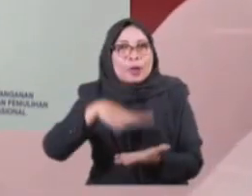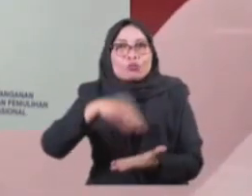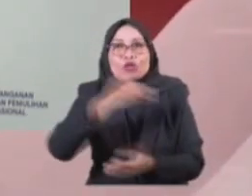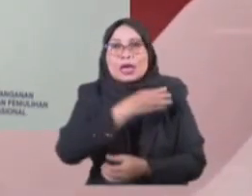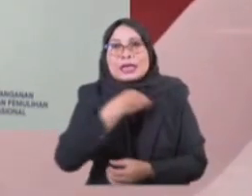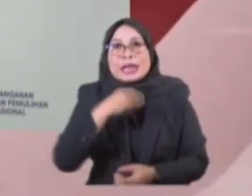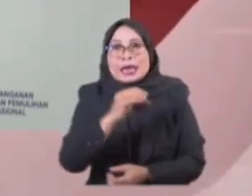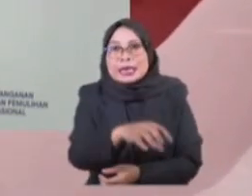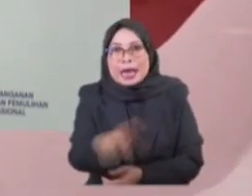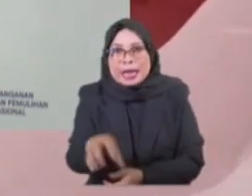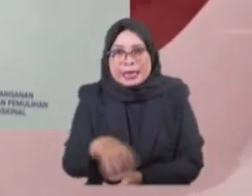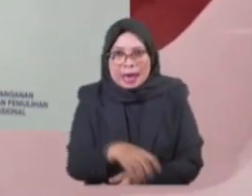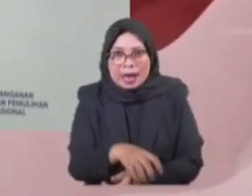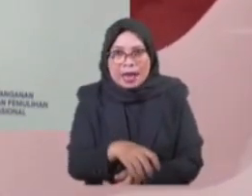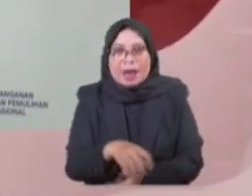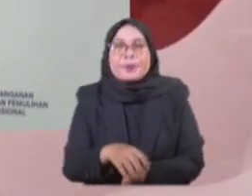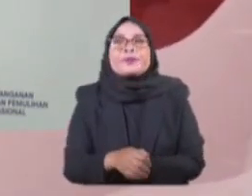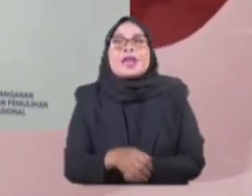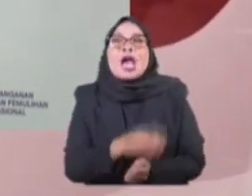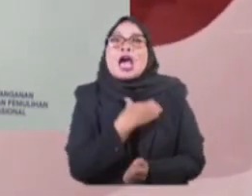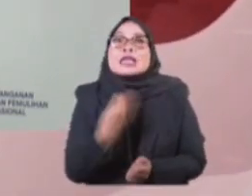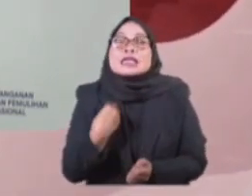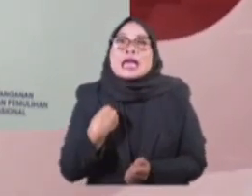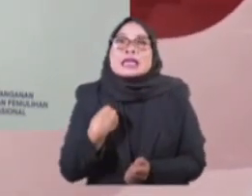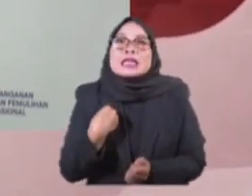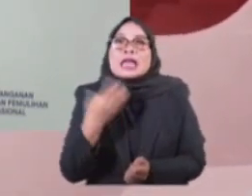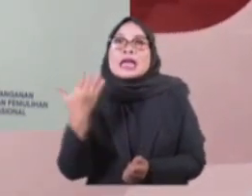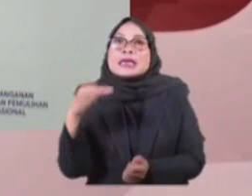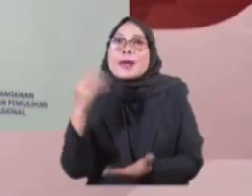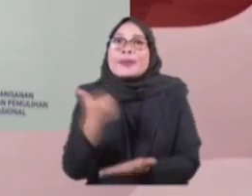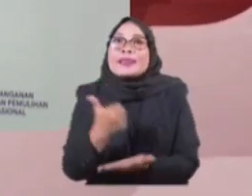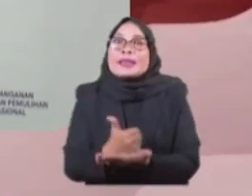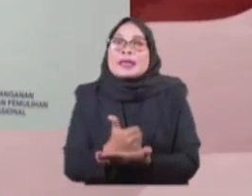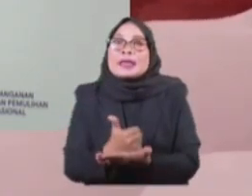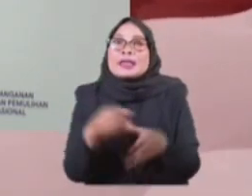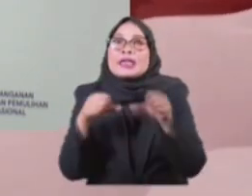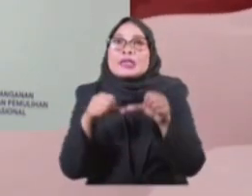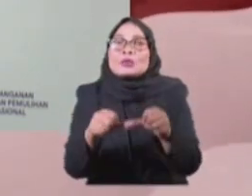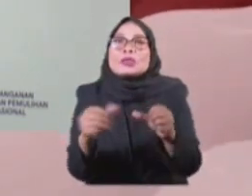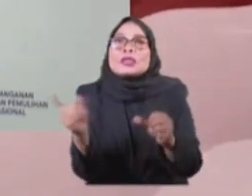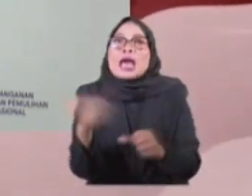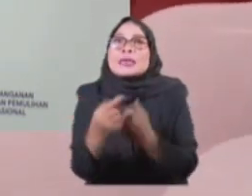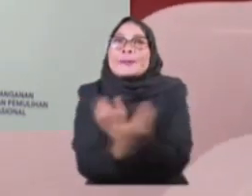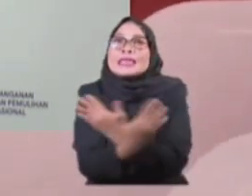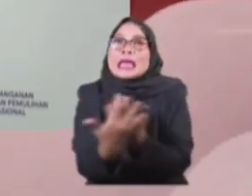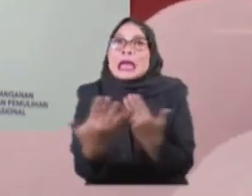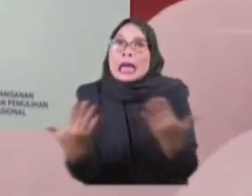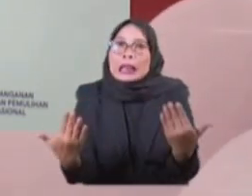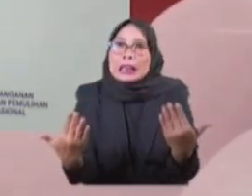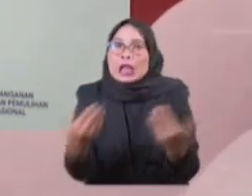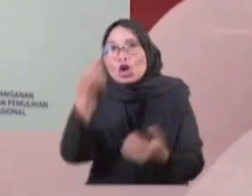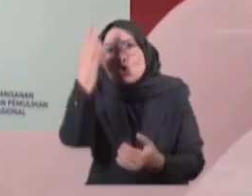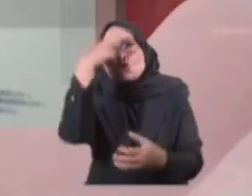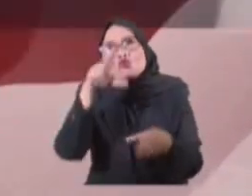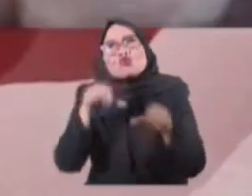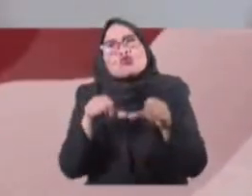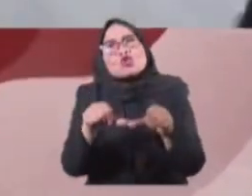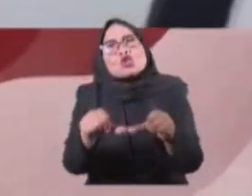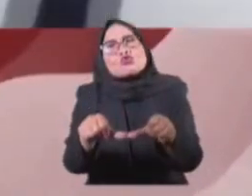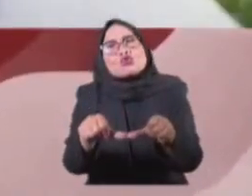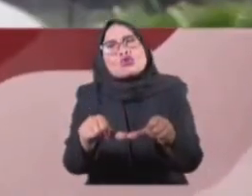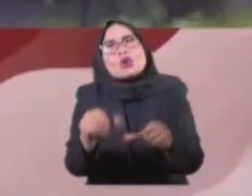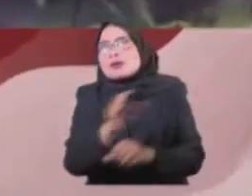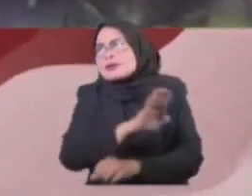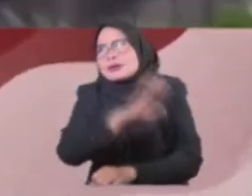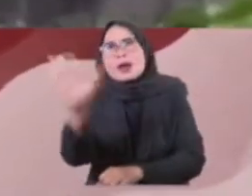dan pemerintah daerah dan juga yang paling penting peran serta dari pada masyarakat untuk